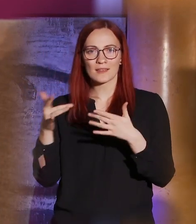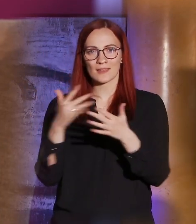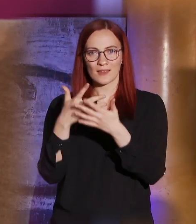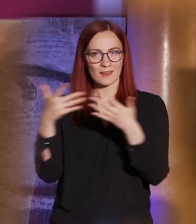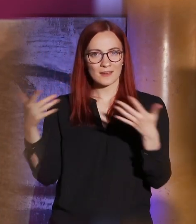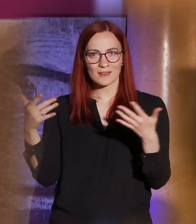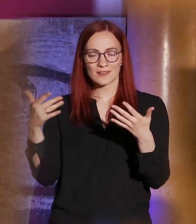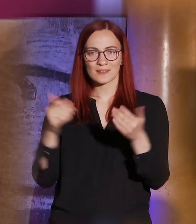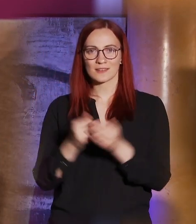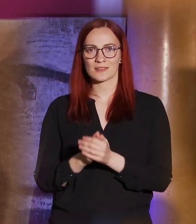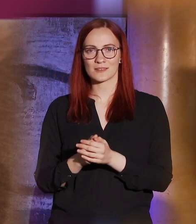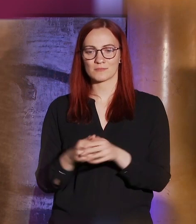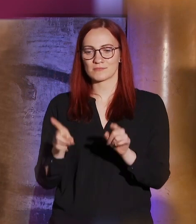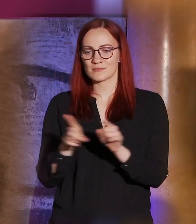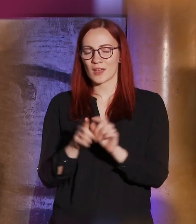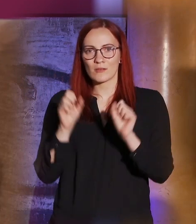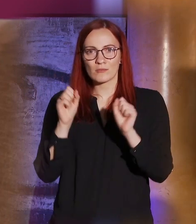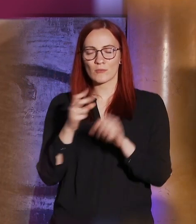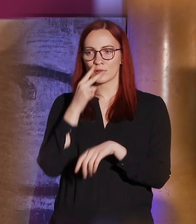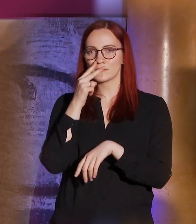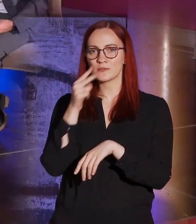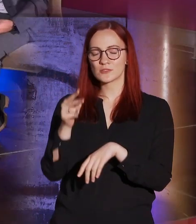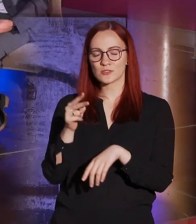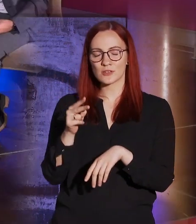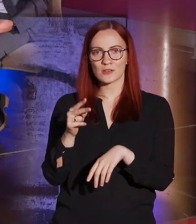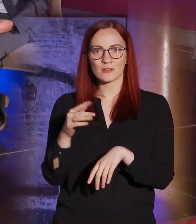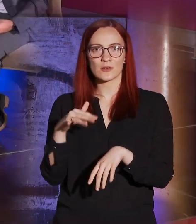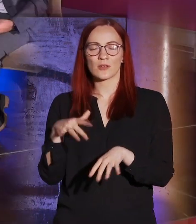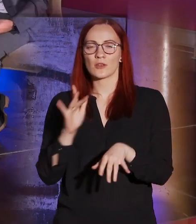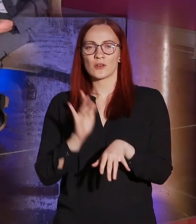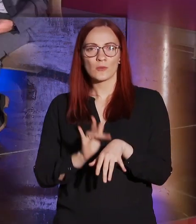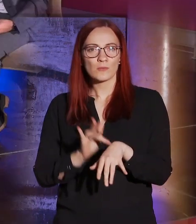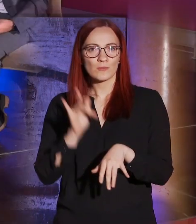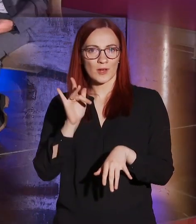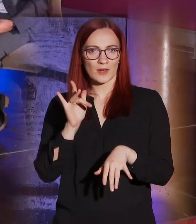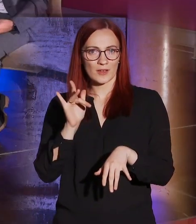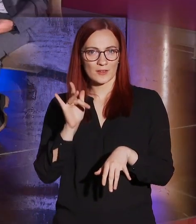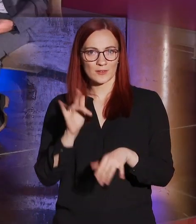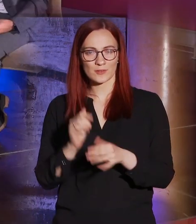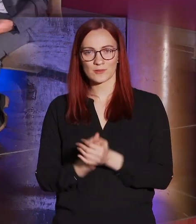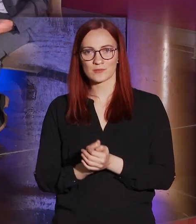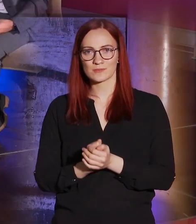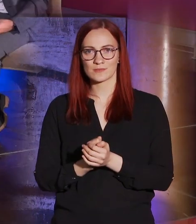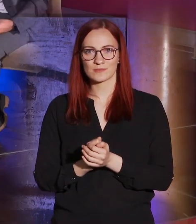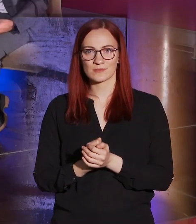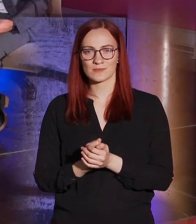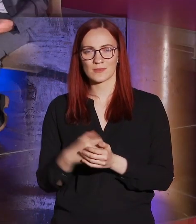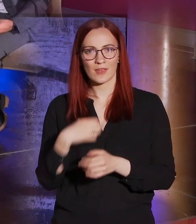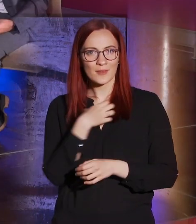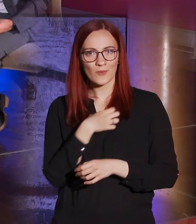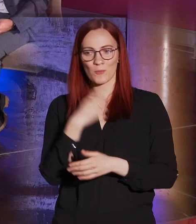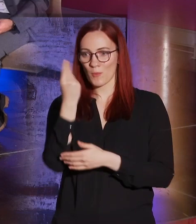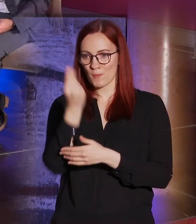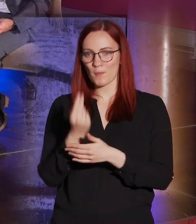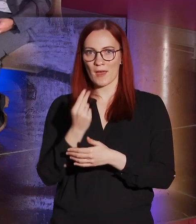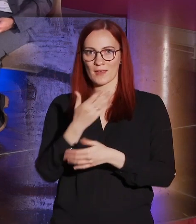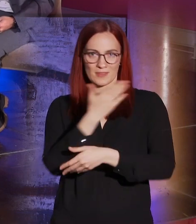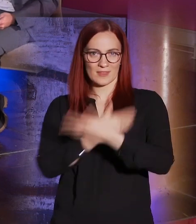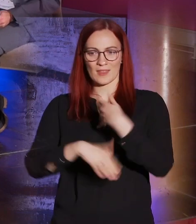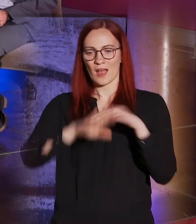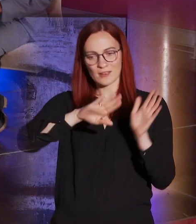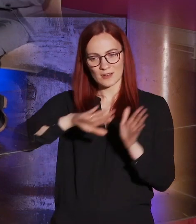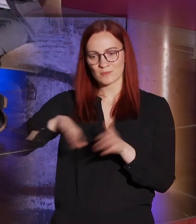ir būsi sujaudintas to spektaklio, o nesujaudintas negalės. Tai...